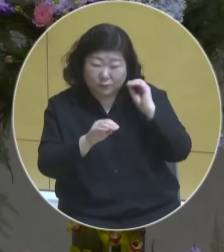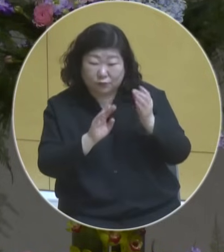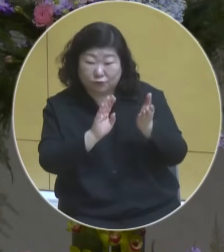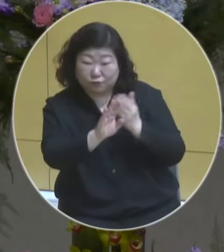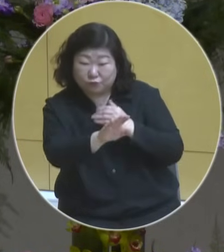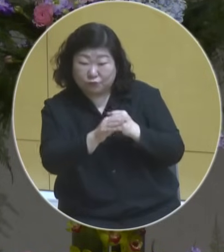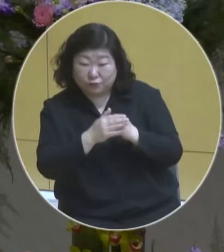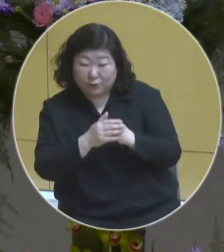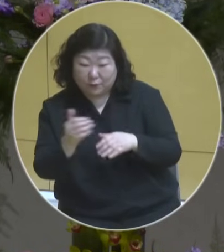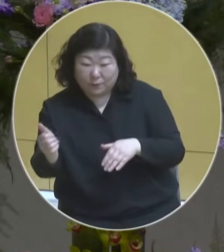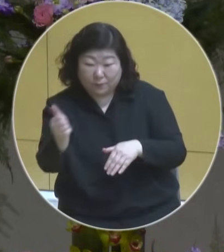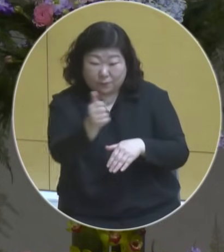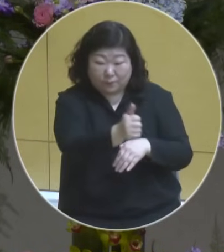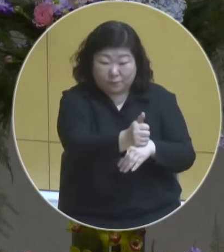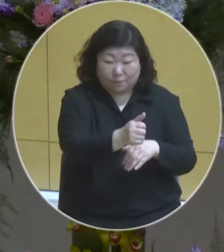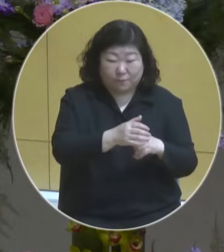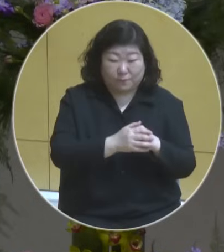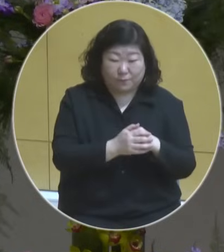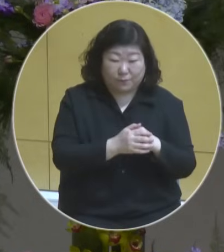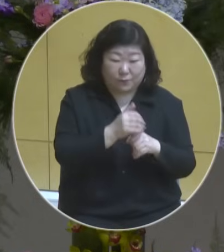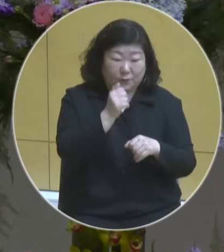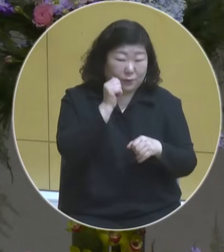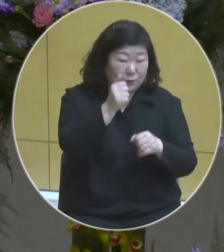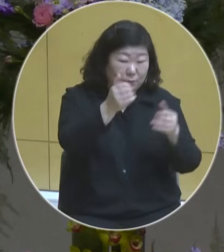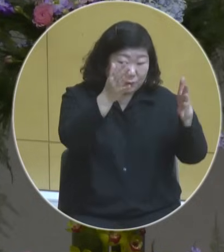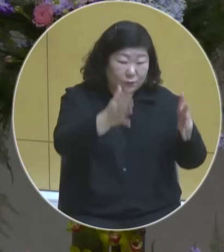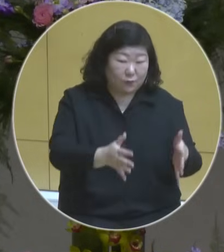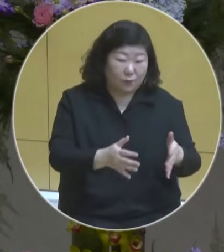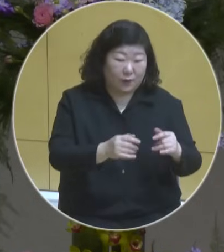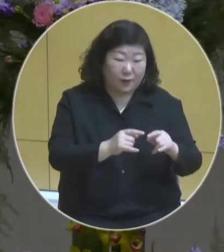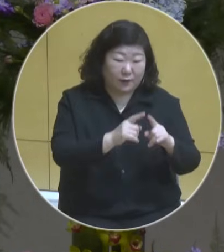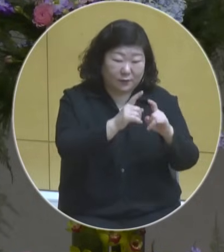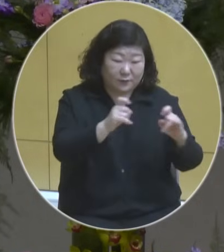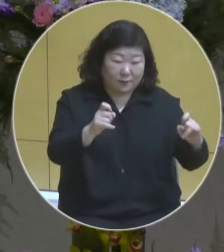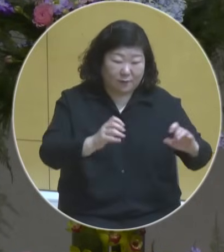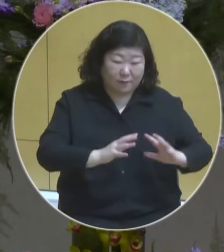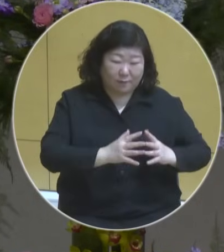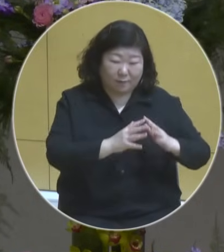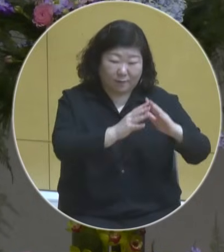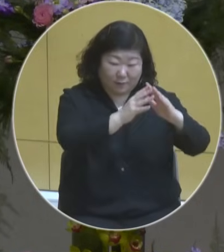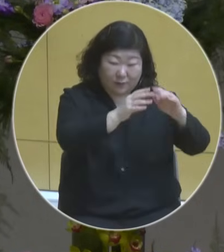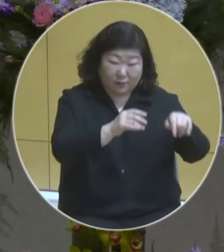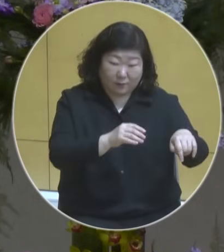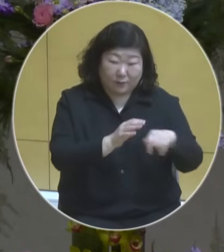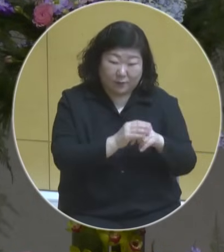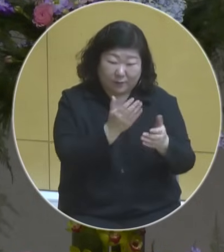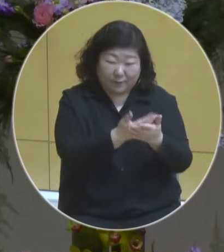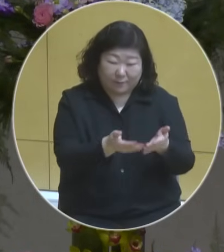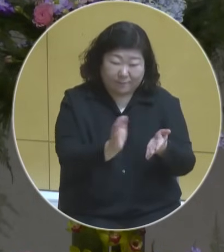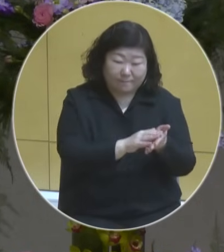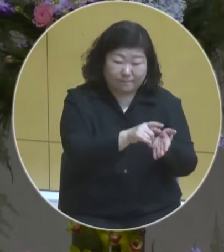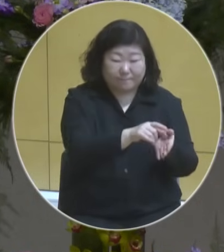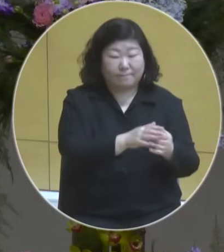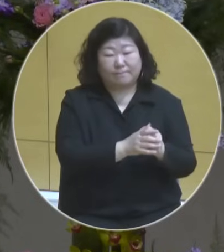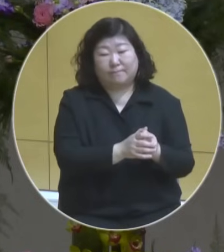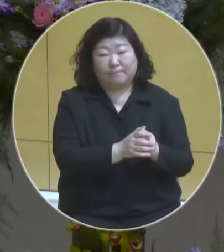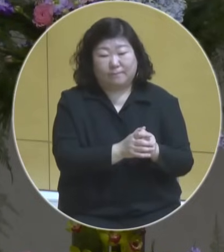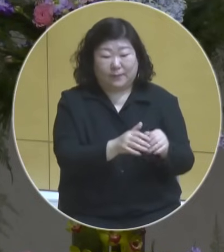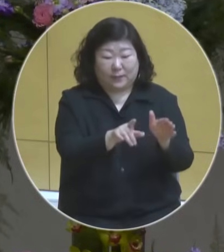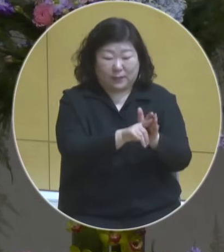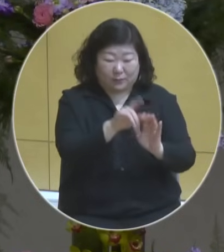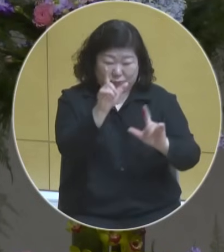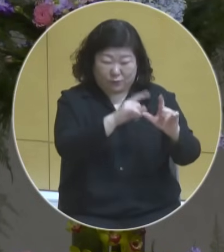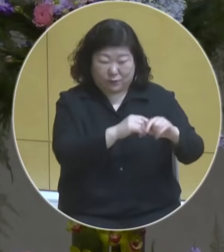성을 다 쌓습니다 그리고 개혁을 합니다 그들 속에 잃어버린 신앙의 모습들을 다시 회복하고 에스라와